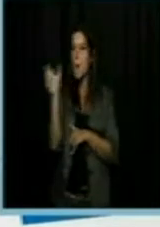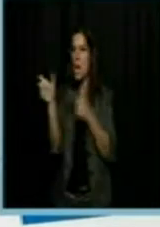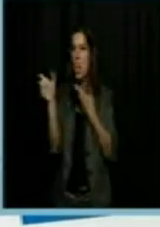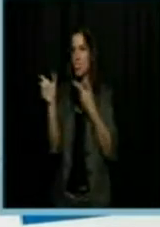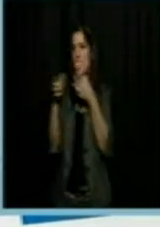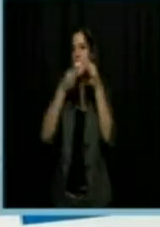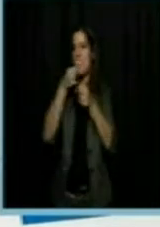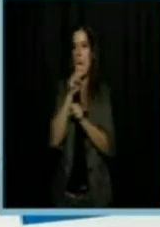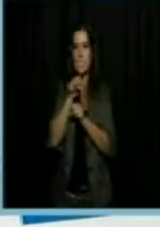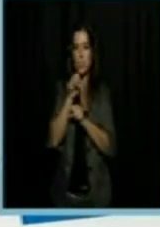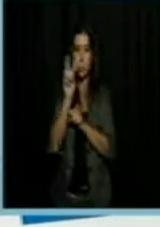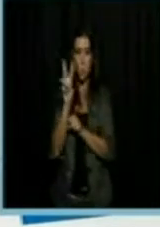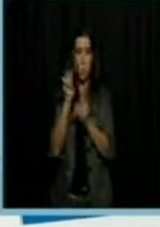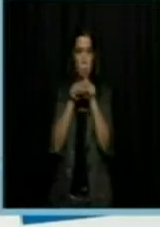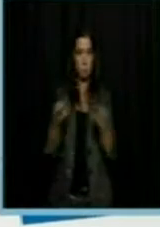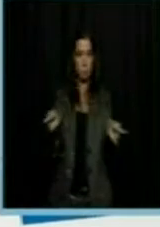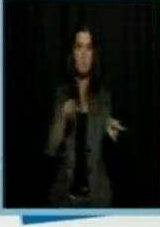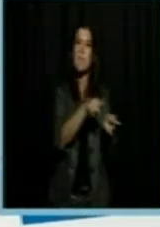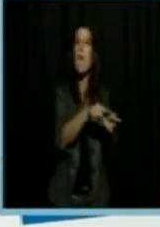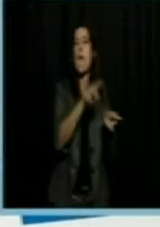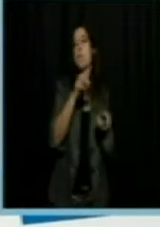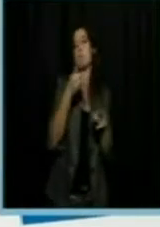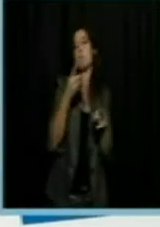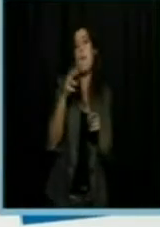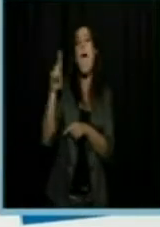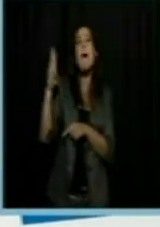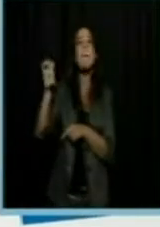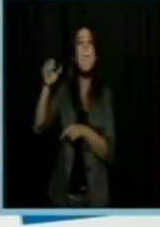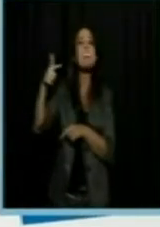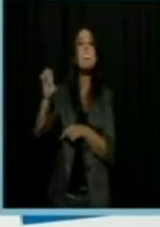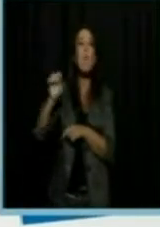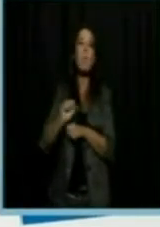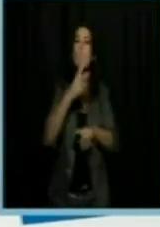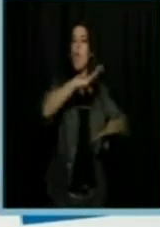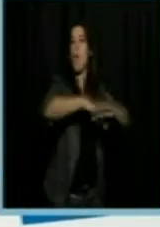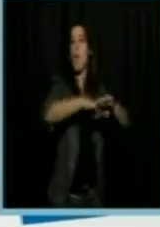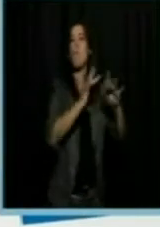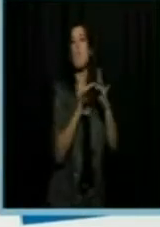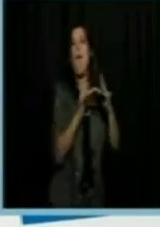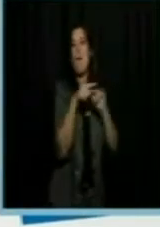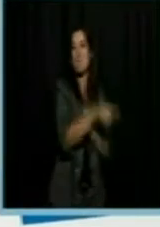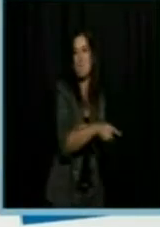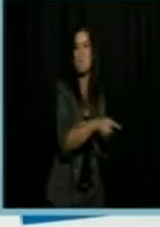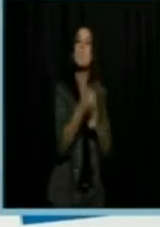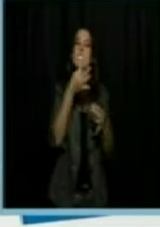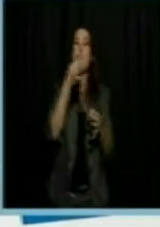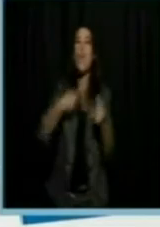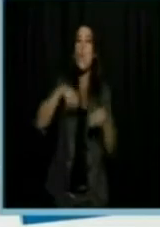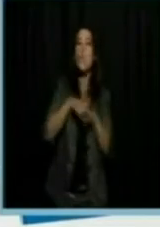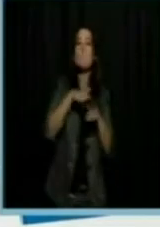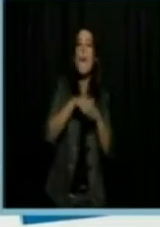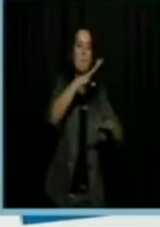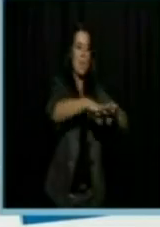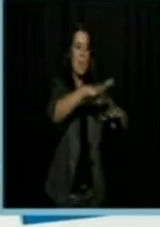web, tutti noi usiamo internet ogni giorno, voi siete i nativi digitali, noi lo siamo e utilizziamo la rete, vuol dire anche rete di